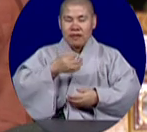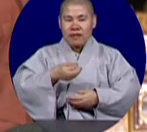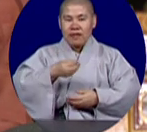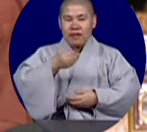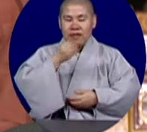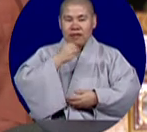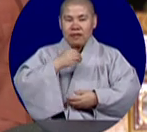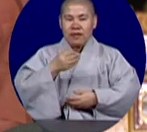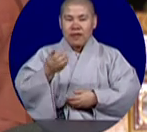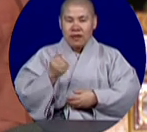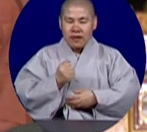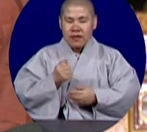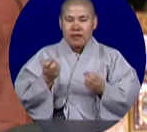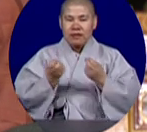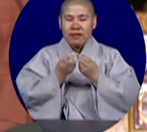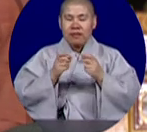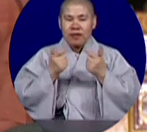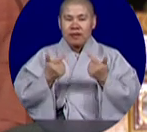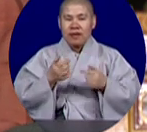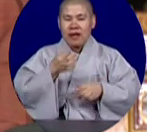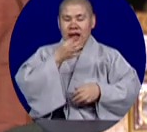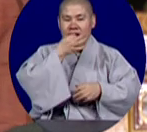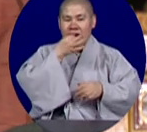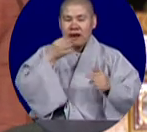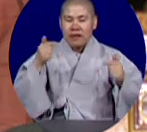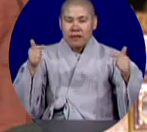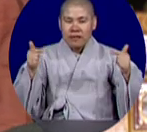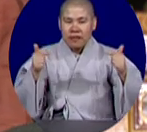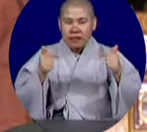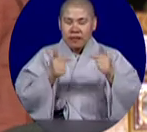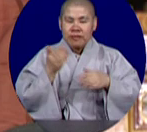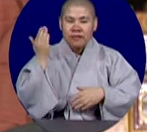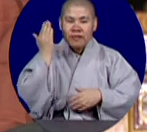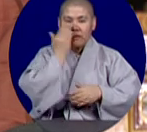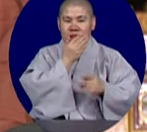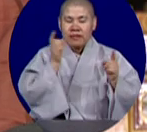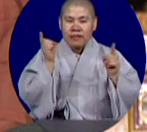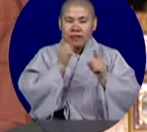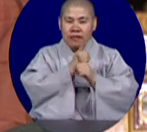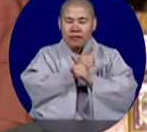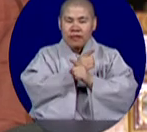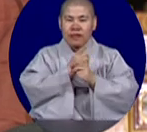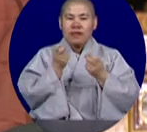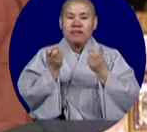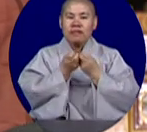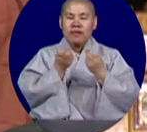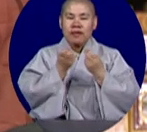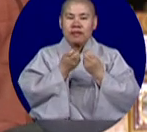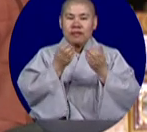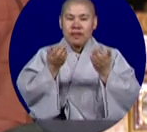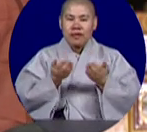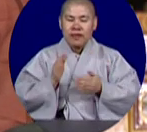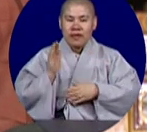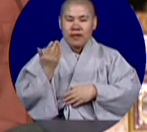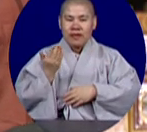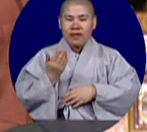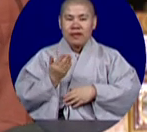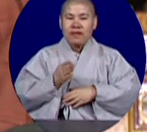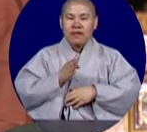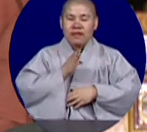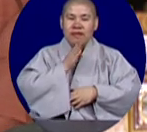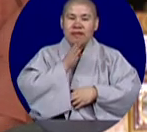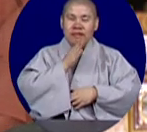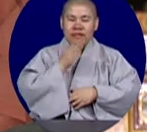얻어지는 게 아니라 욕망을 소멸시키고 정화시키는 방법으로 얻어진다. 이게 참, 이게